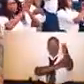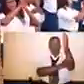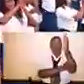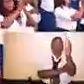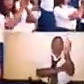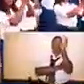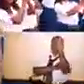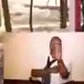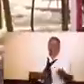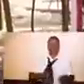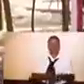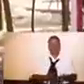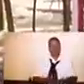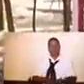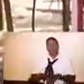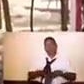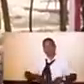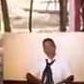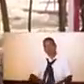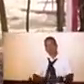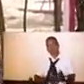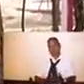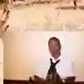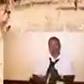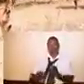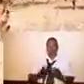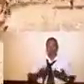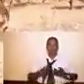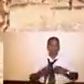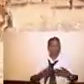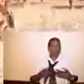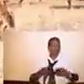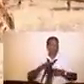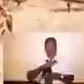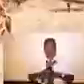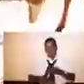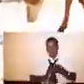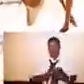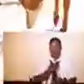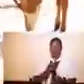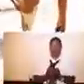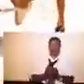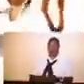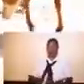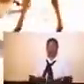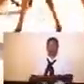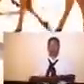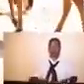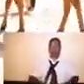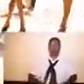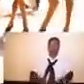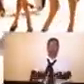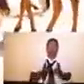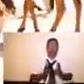mumindo yenu ngafilia mwambi katata ngachibinda wana mashonse efyo no